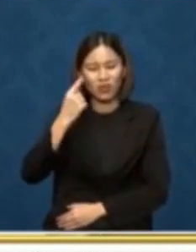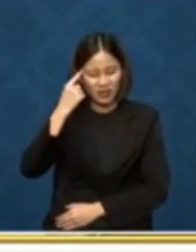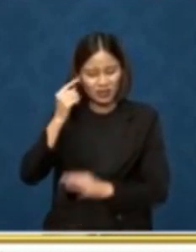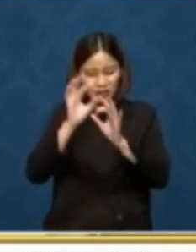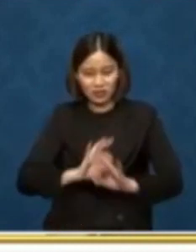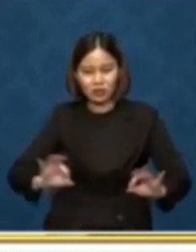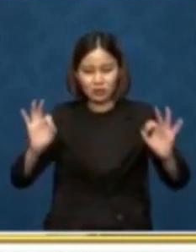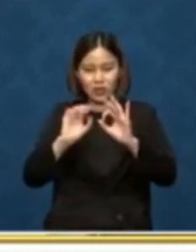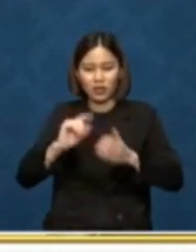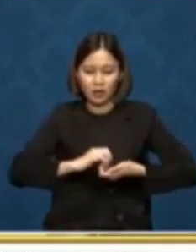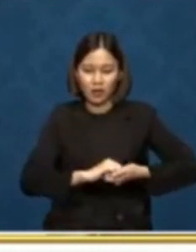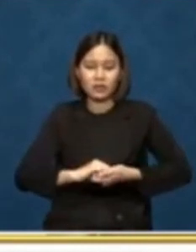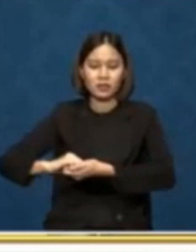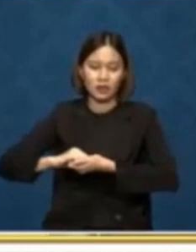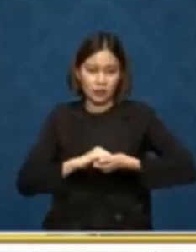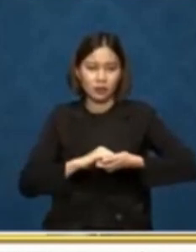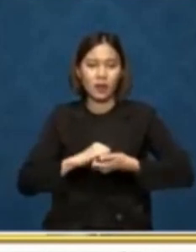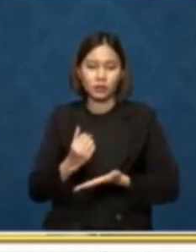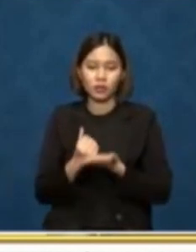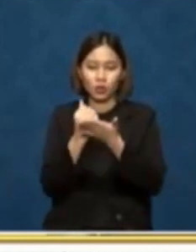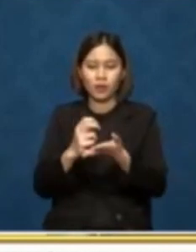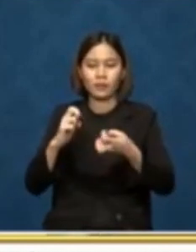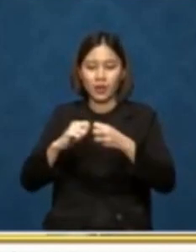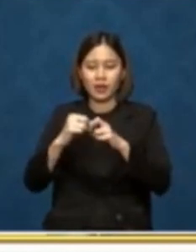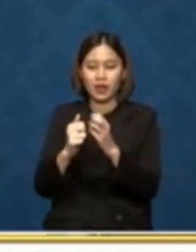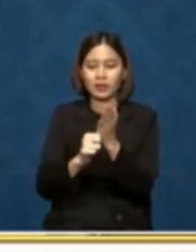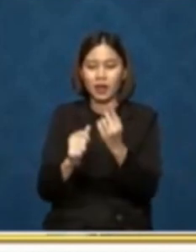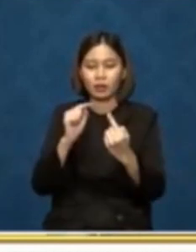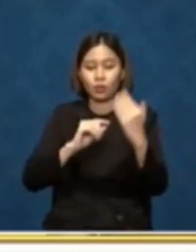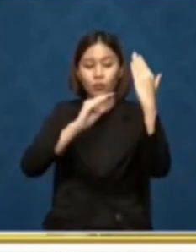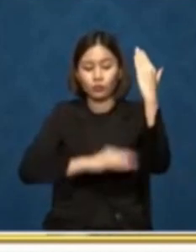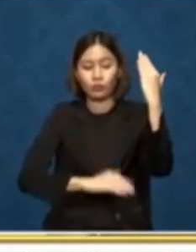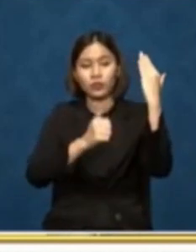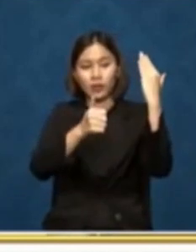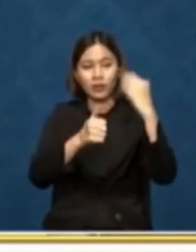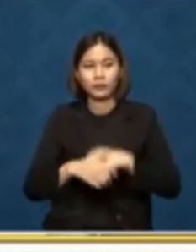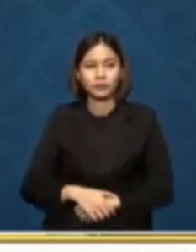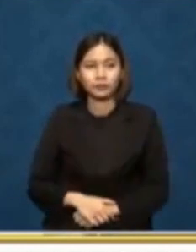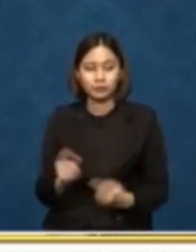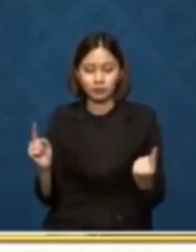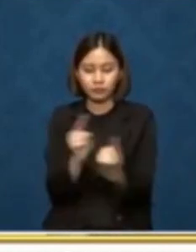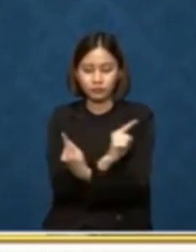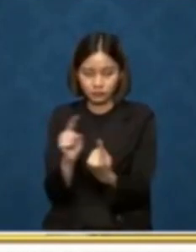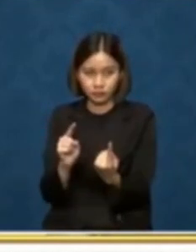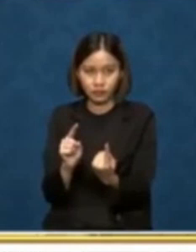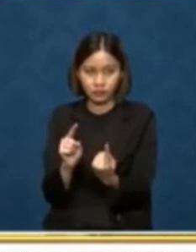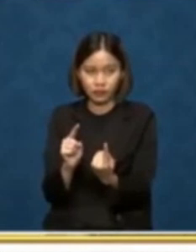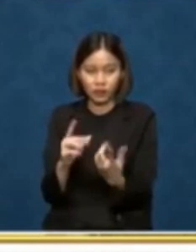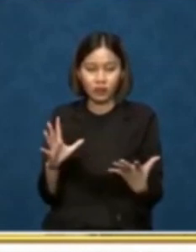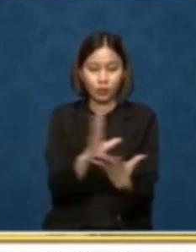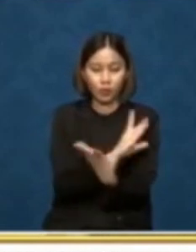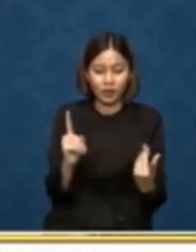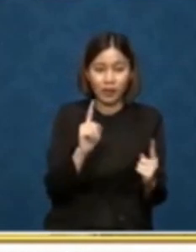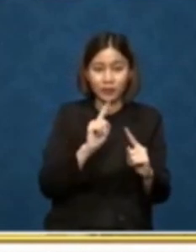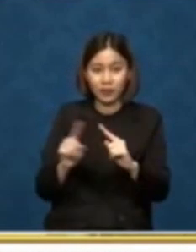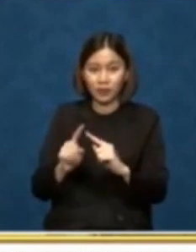เราเนี่ยเห็นเป็นอย่างยิ่งว่าสันติภาพเท่านั้นเนี่ยที่จะแก้ปัญหาในจังหวัดชายแดนใต้นะครับสังคม